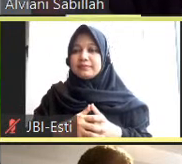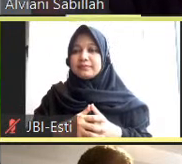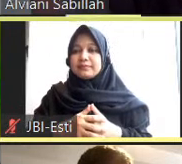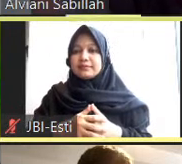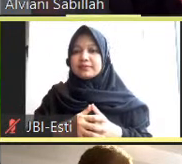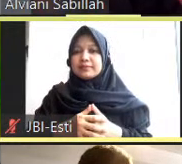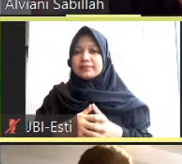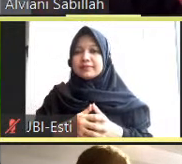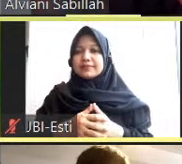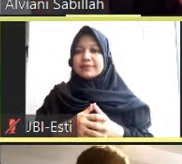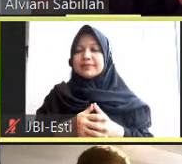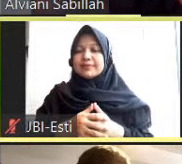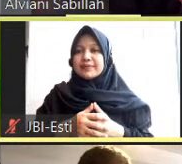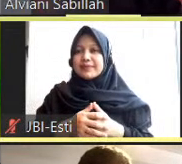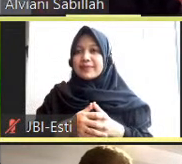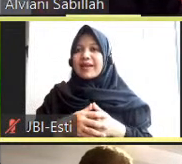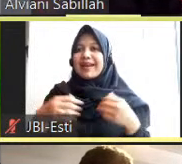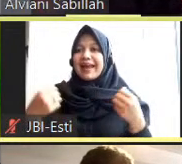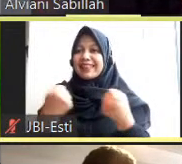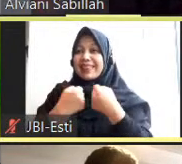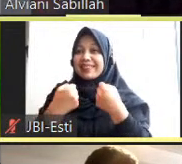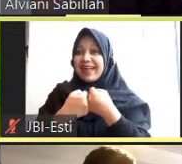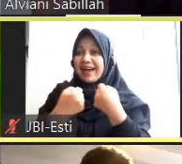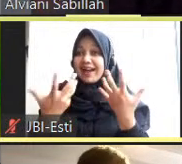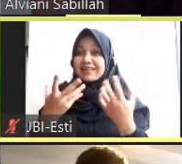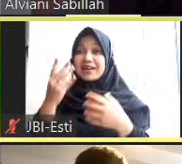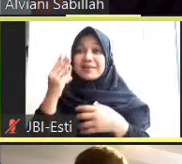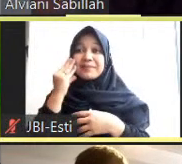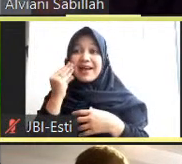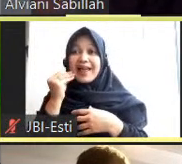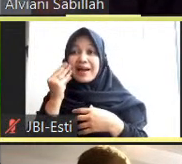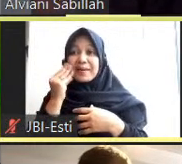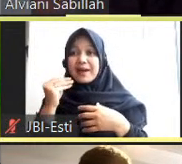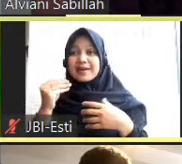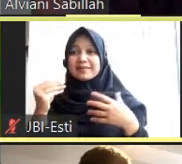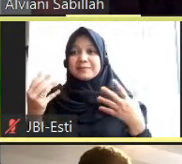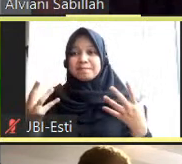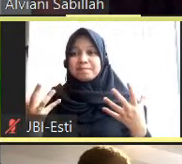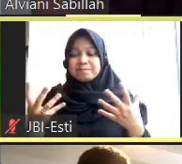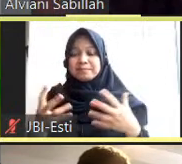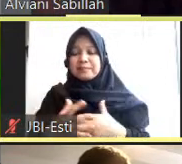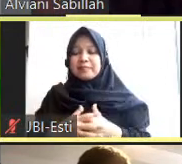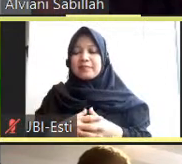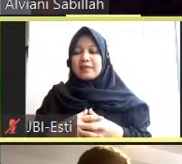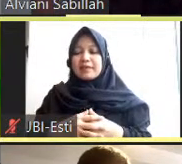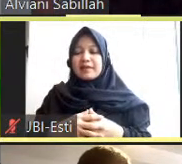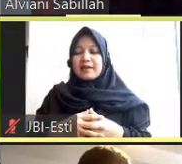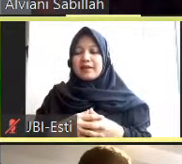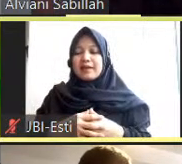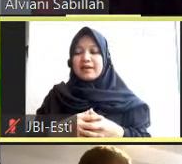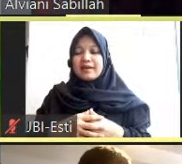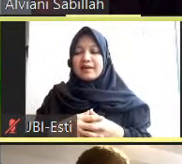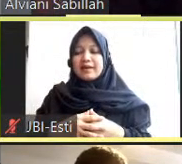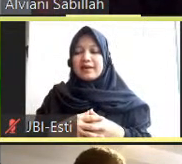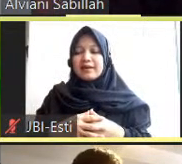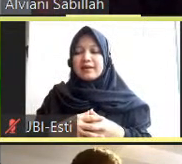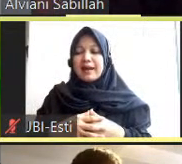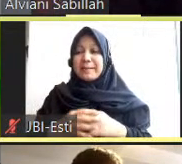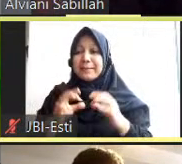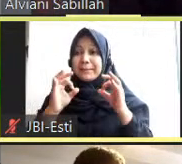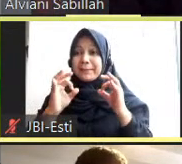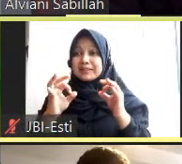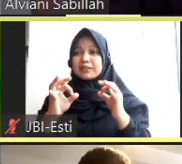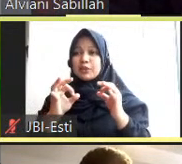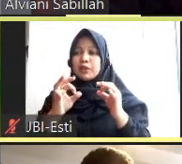Nah, tantangan dan pengalaman mungkin yang bisa di-sharing dari para medis jalanan adalah ketika turun ke jalan,